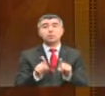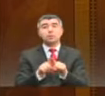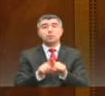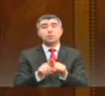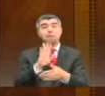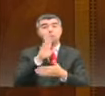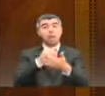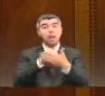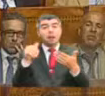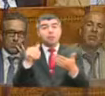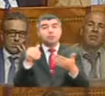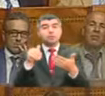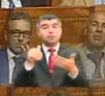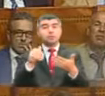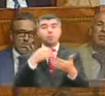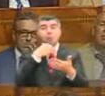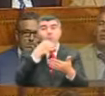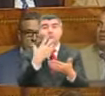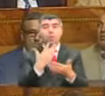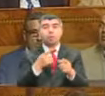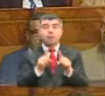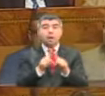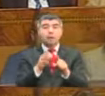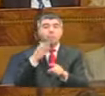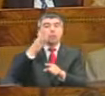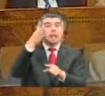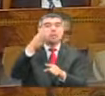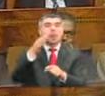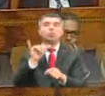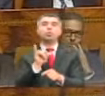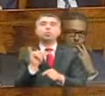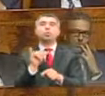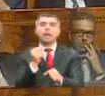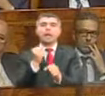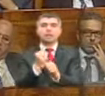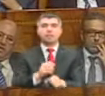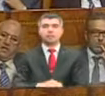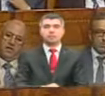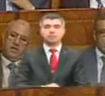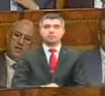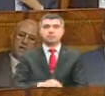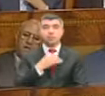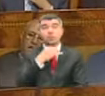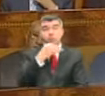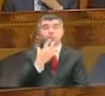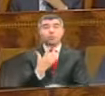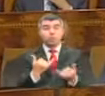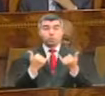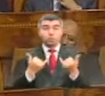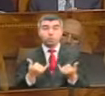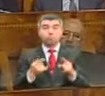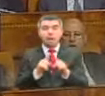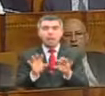أن البرنامج يتضمن التوجهات الأساسية، لكن نحن حاولنا أن نأتي بعدد